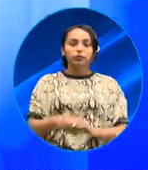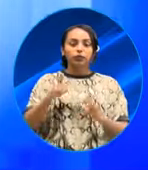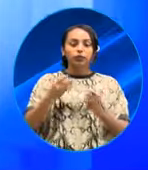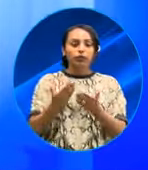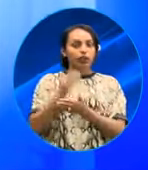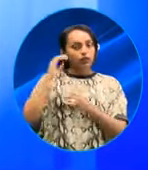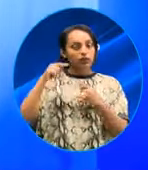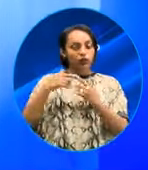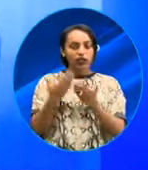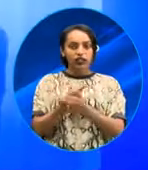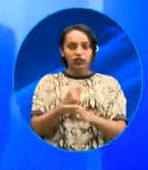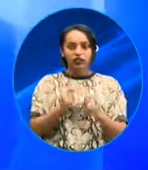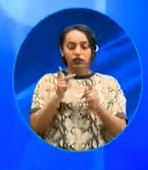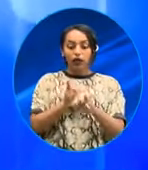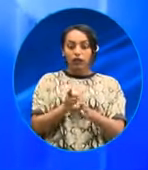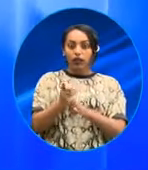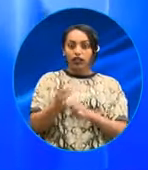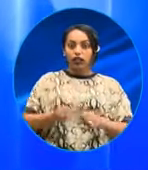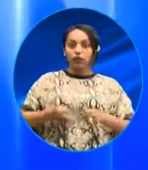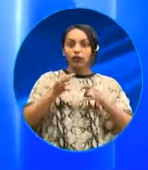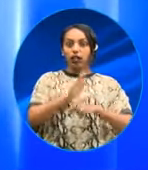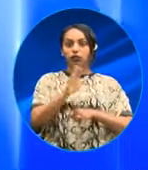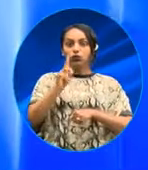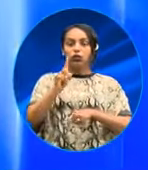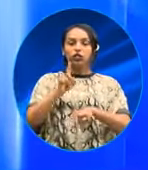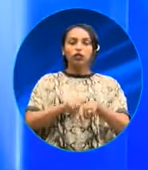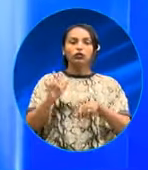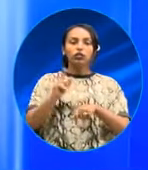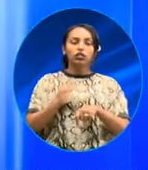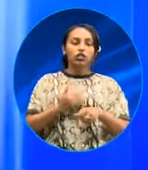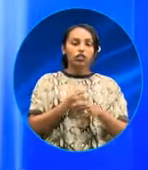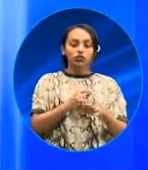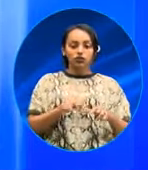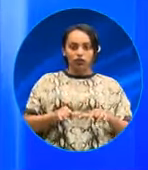ከአዲስ ሚዲያ ኔትወርክ አዲስ ቴሌቪዥን በቀጥታ የሚተላለፍላችሁ